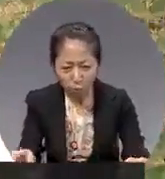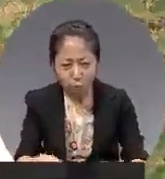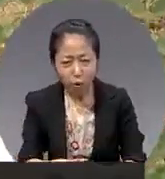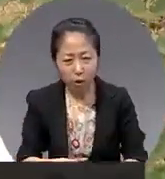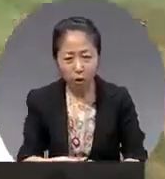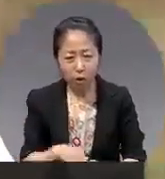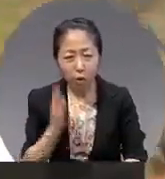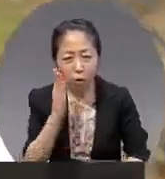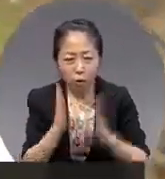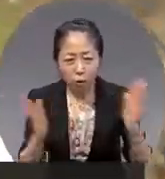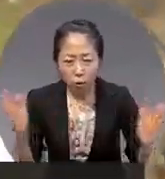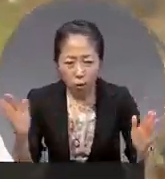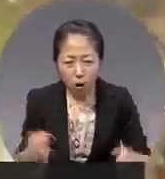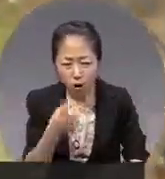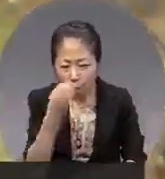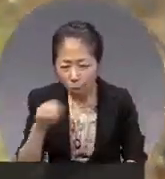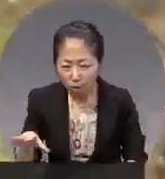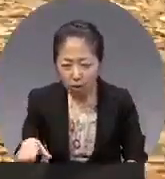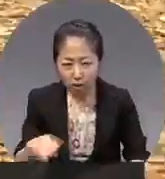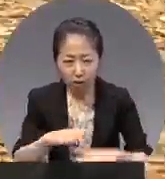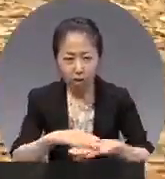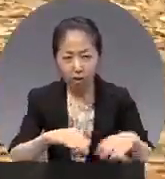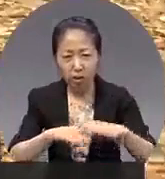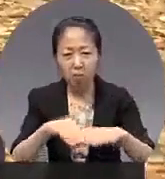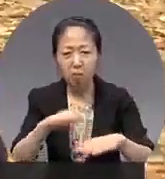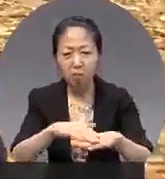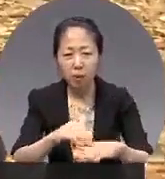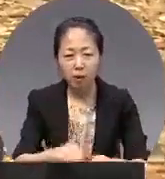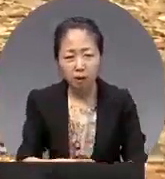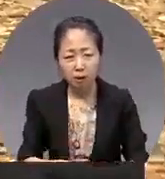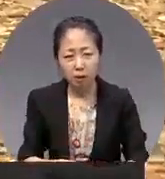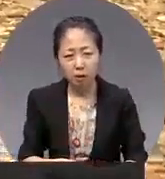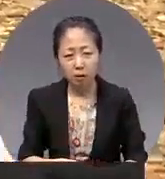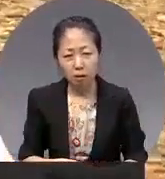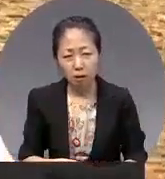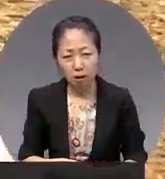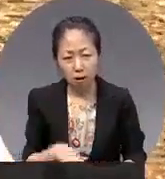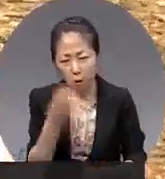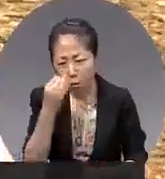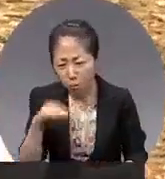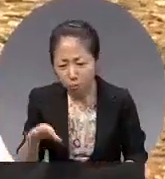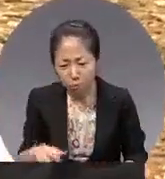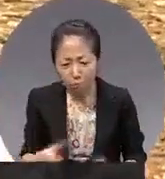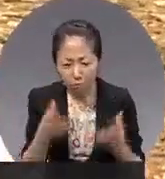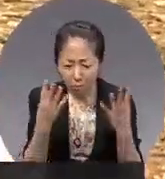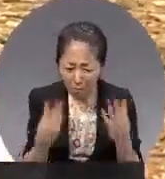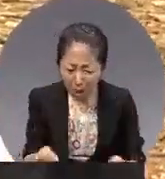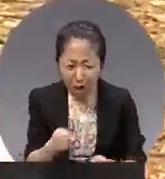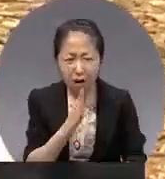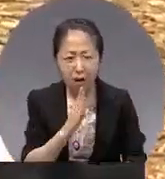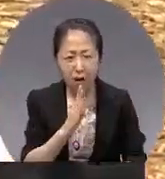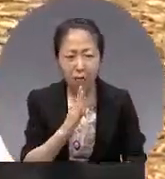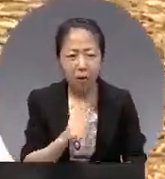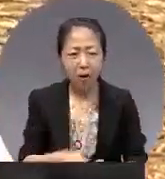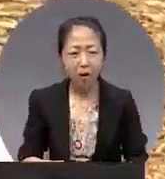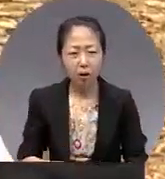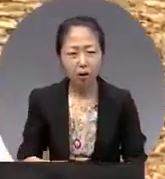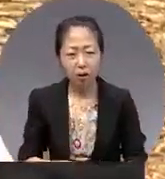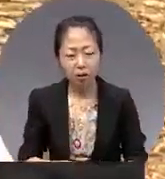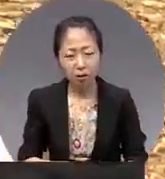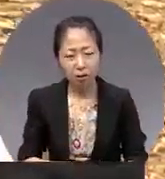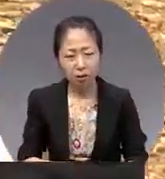무언가를 덮은 한 적도 있습니다 쓰레기는 진짜 많이 벌어 고가 배변이 대소변 해결할 수 있는 건물